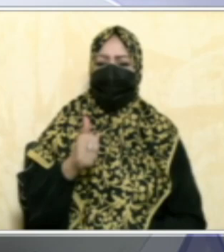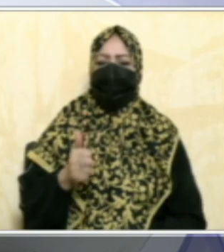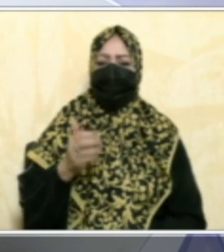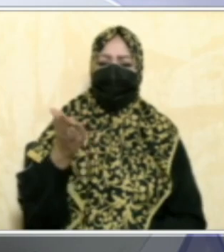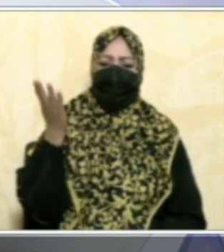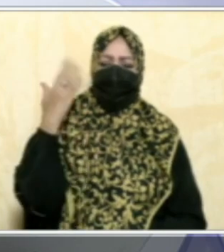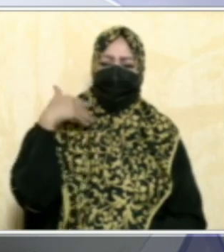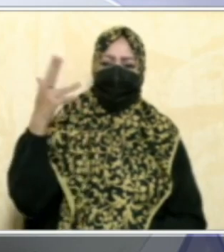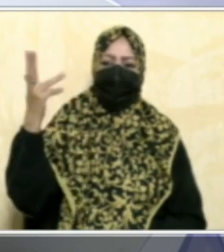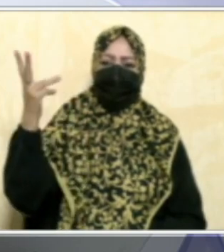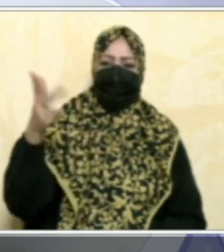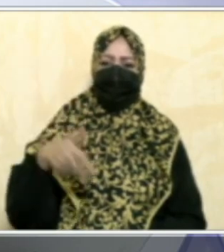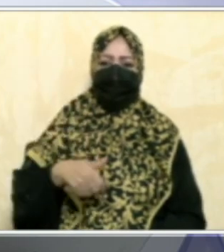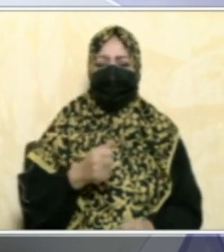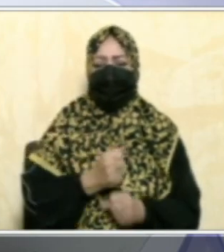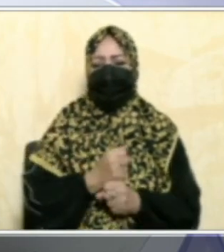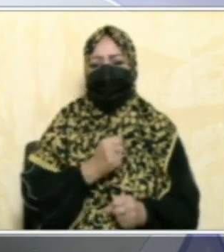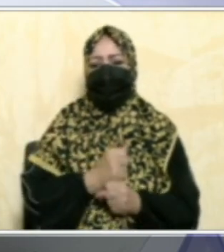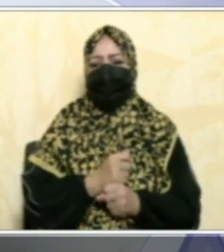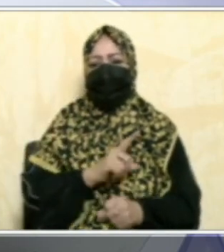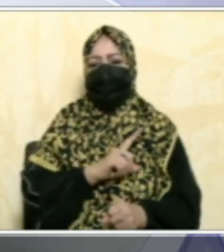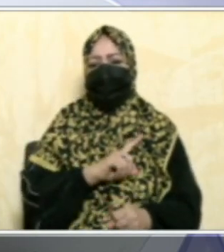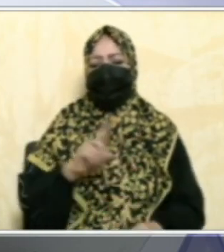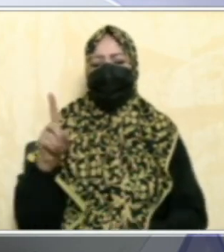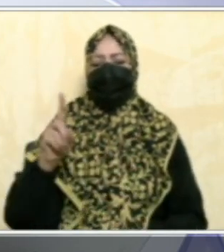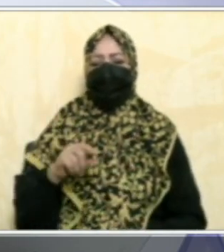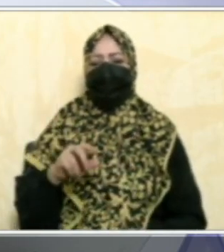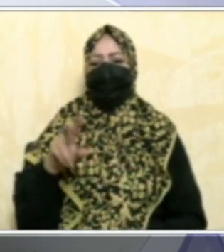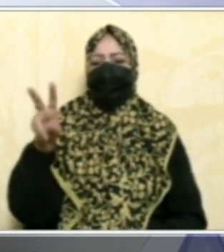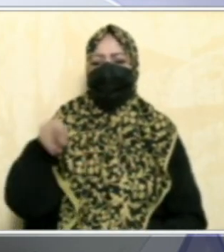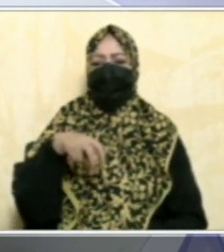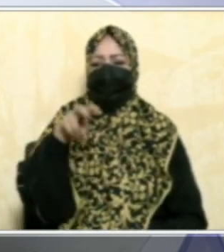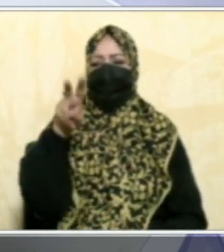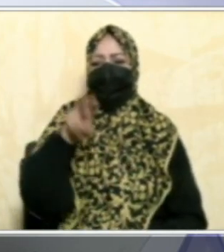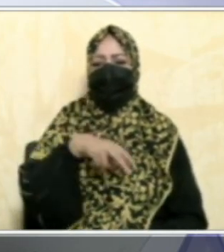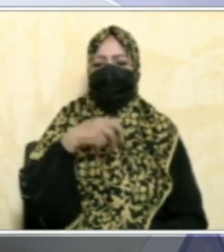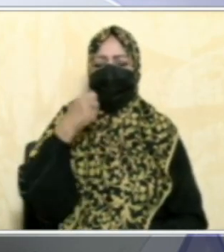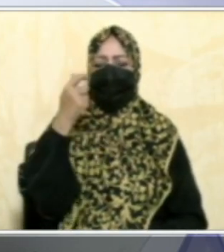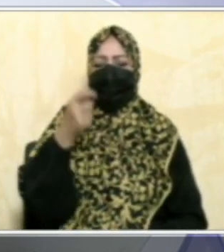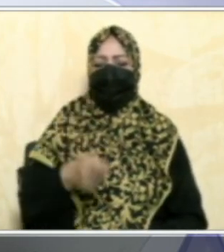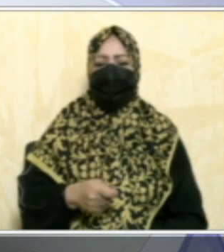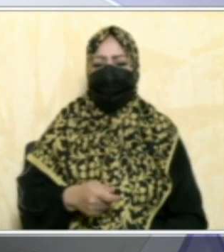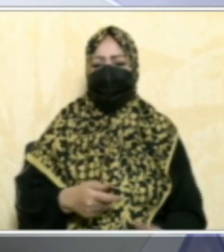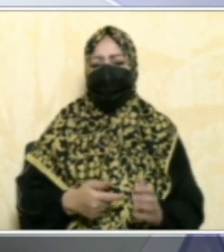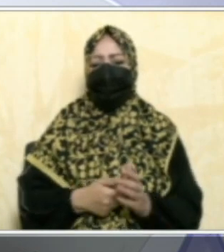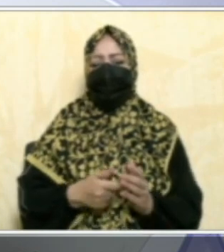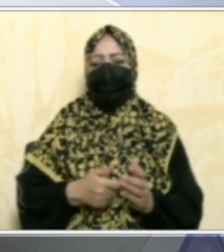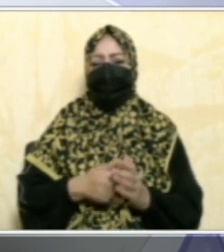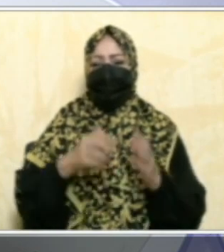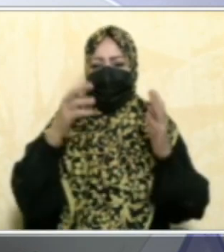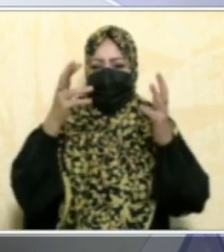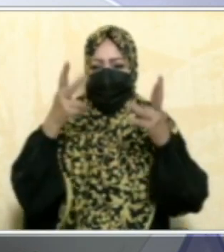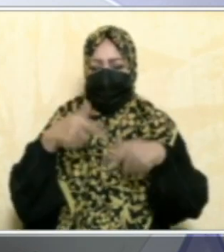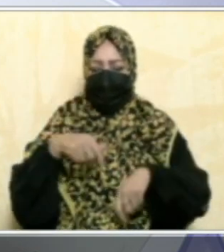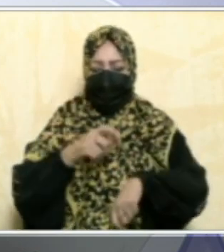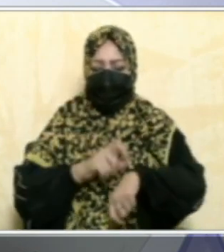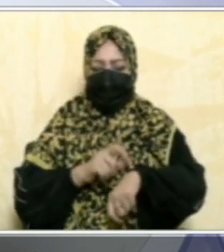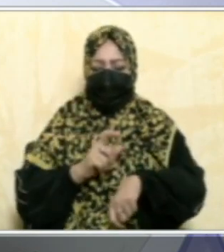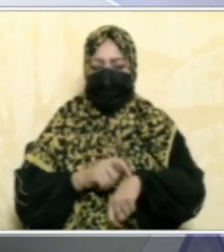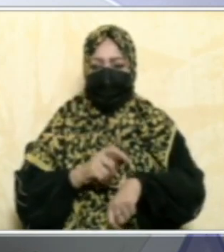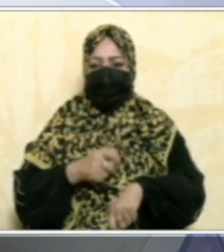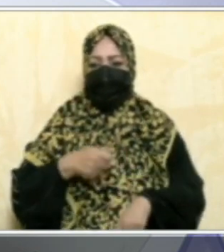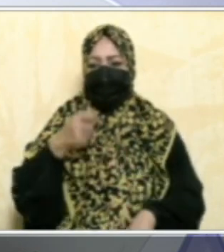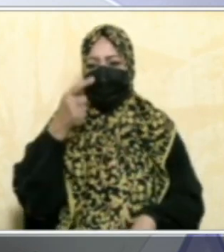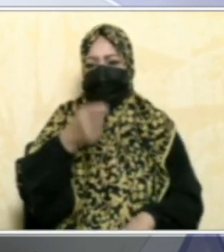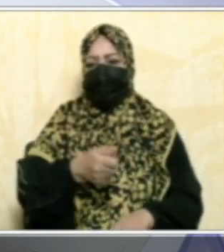يجوز لك أخذ المرتب إلا بقدر الوقت الذي أديت فيه عملك، يعني كان